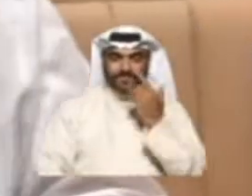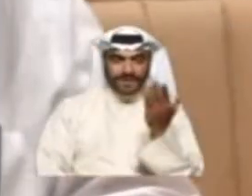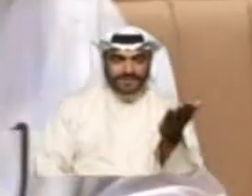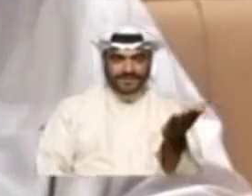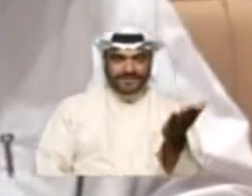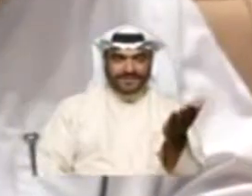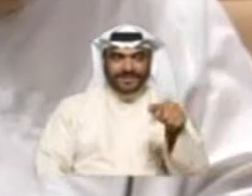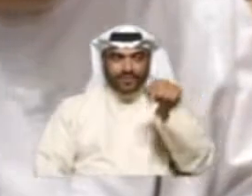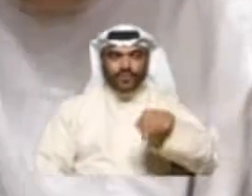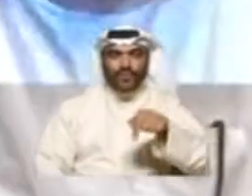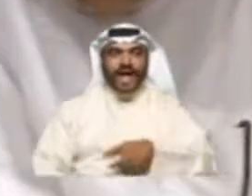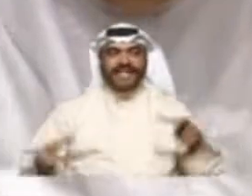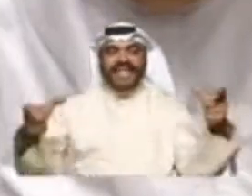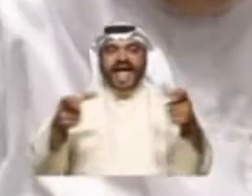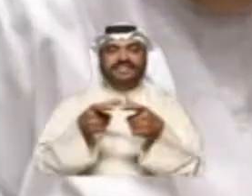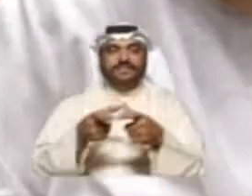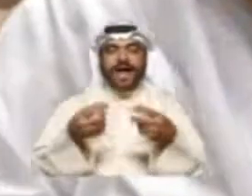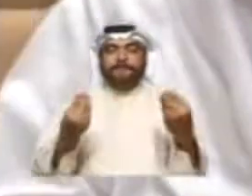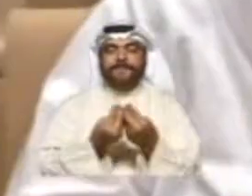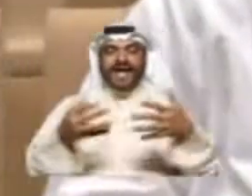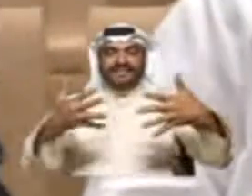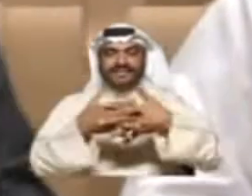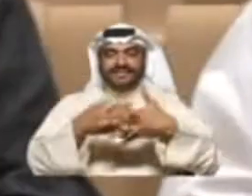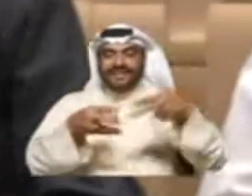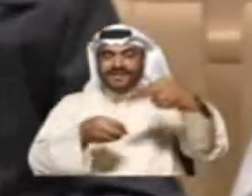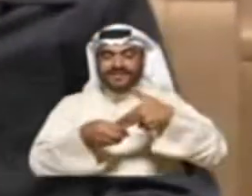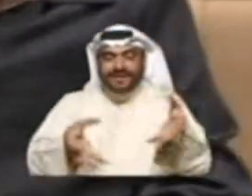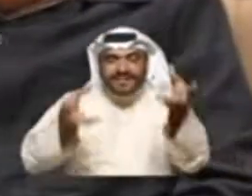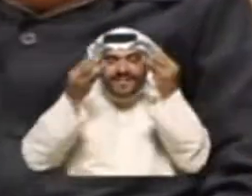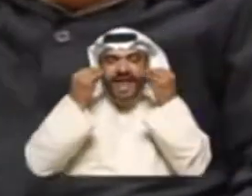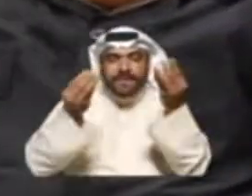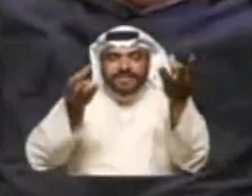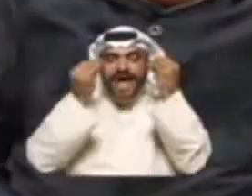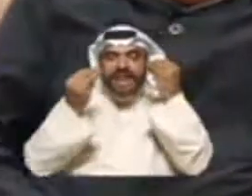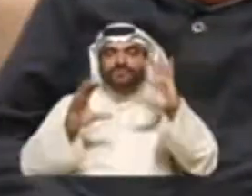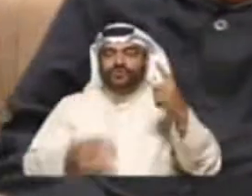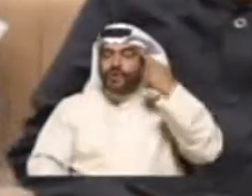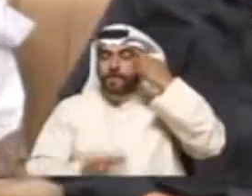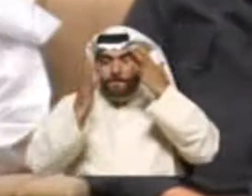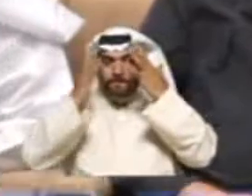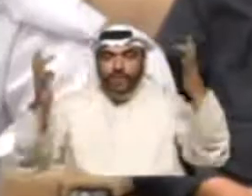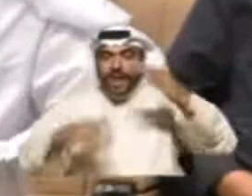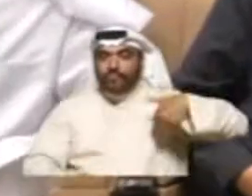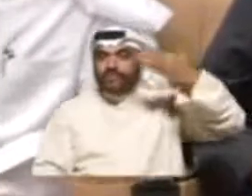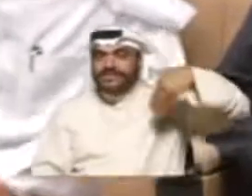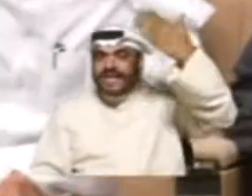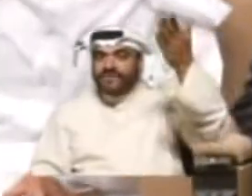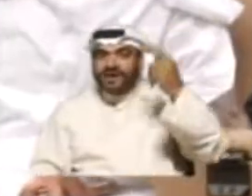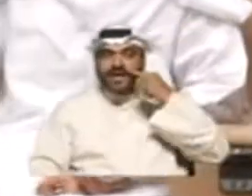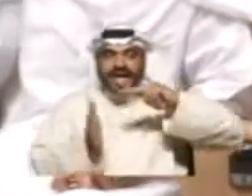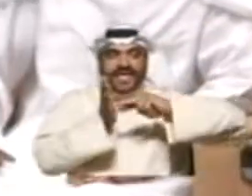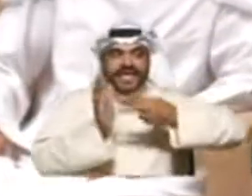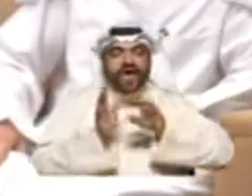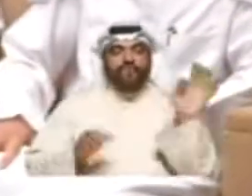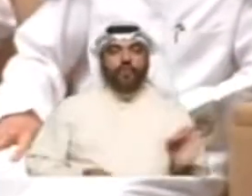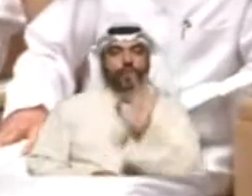بيانات مشروع AM075C ستوفر مصدر إرشادي للمعلومات البيئية لعلماء المستقبل من خلال استكشاف مناطق المد والجزر في